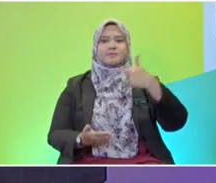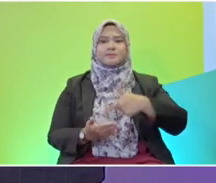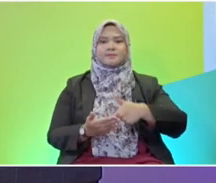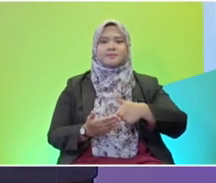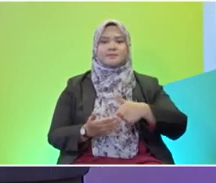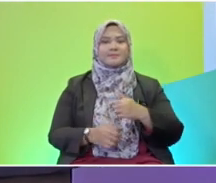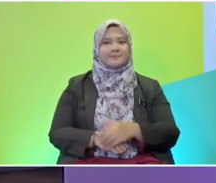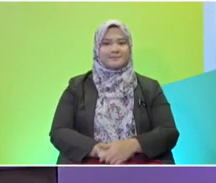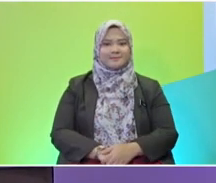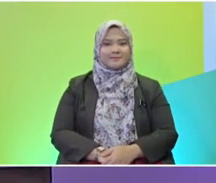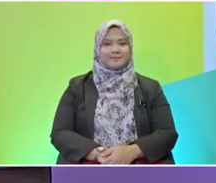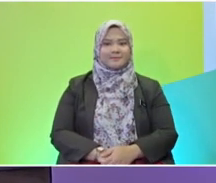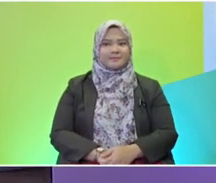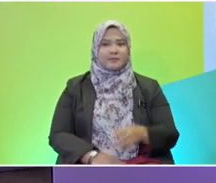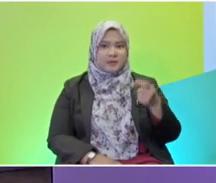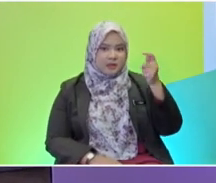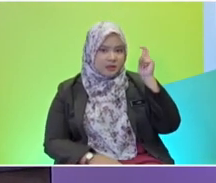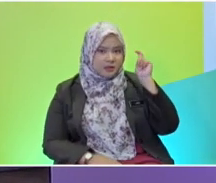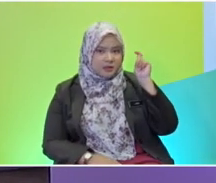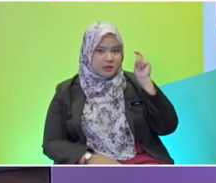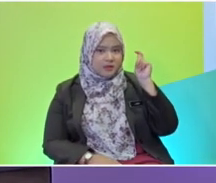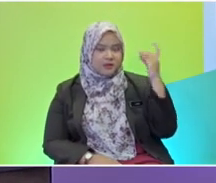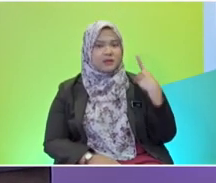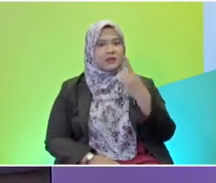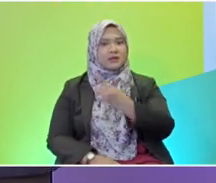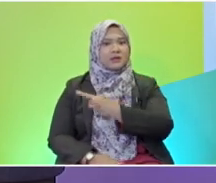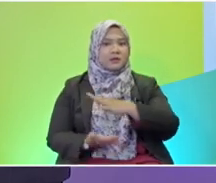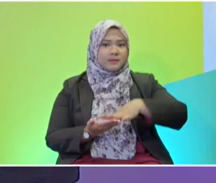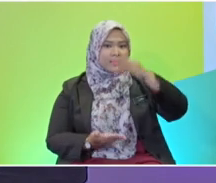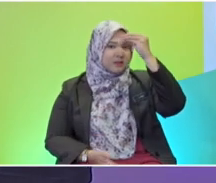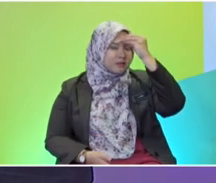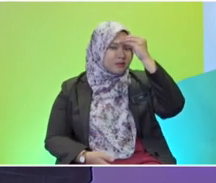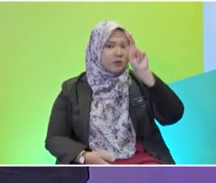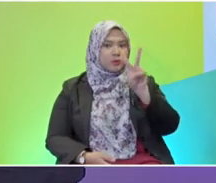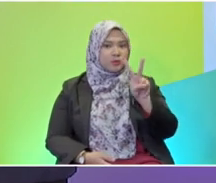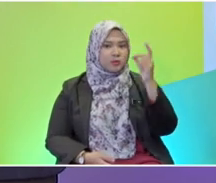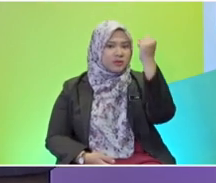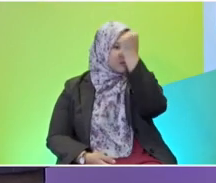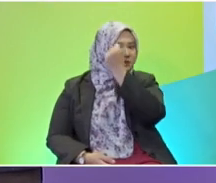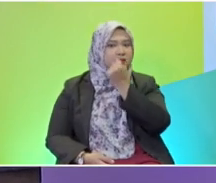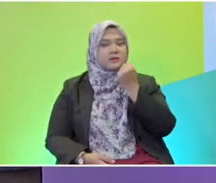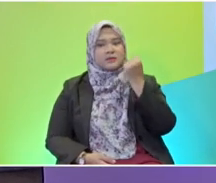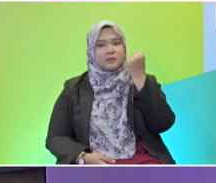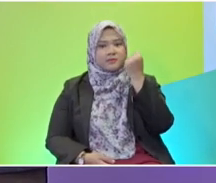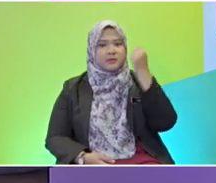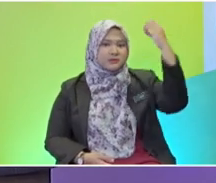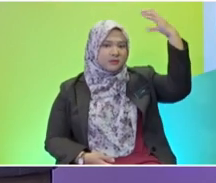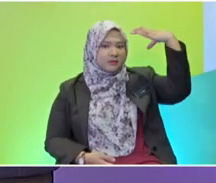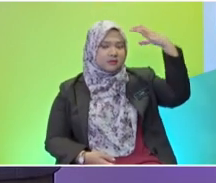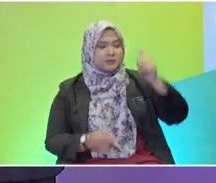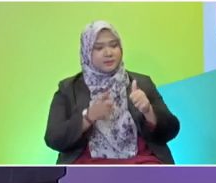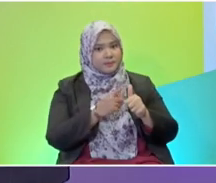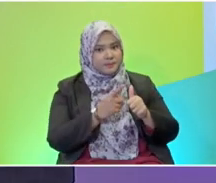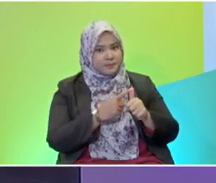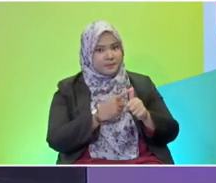ialah cahaya boleh dipantulkan jadi daripada eee berdasarkan ini kita dapat